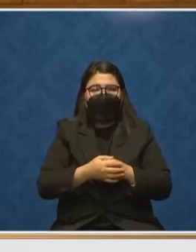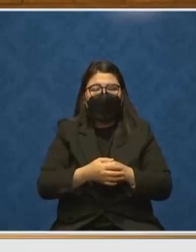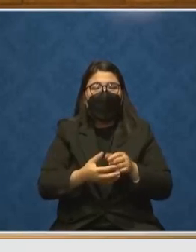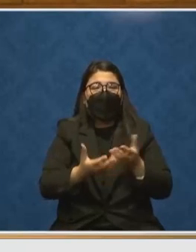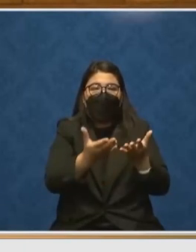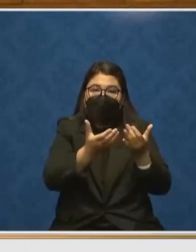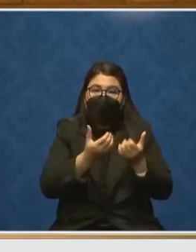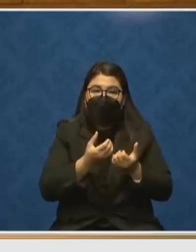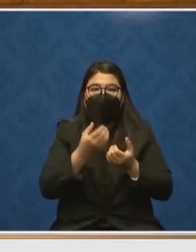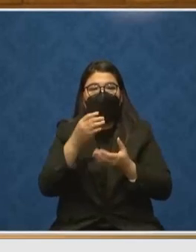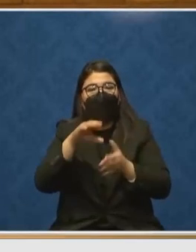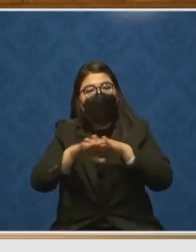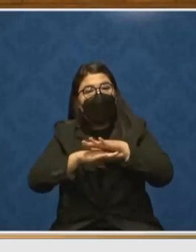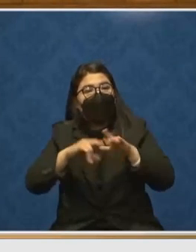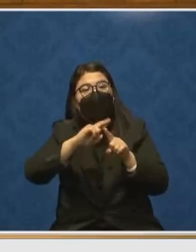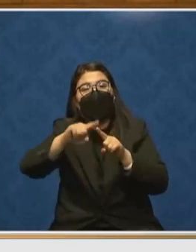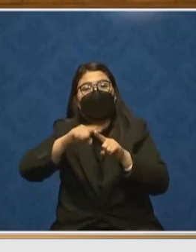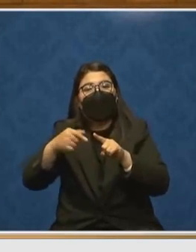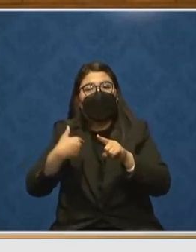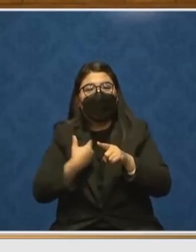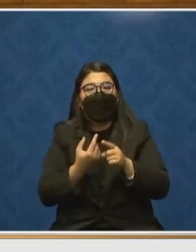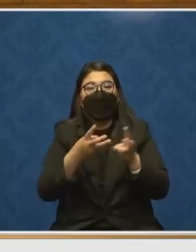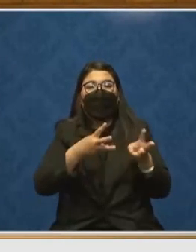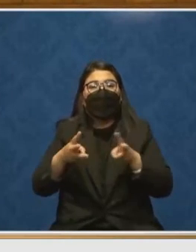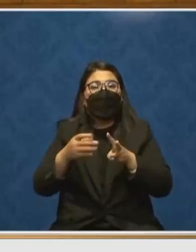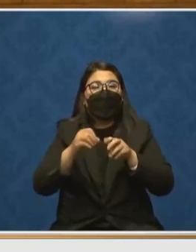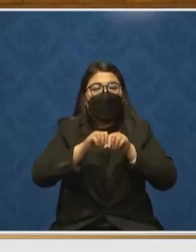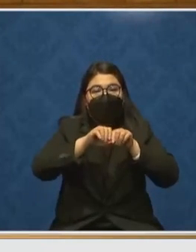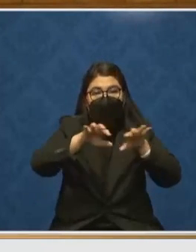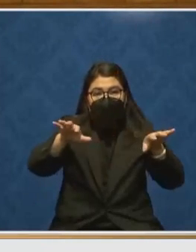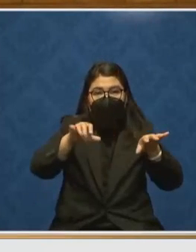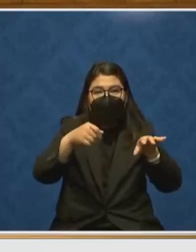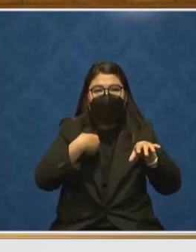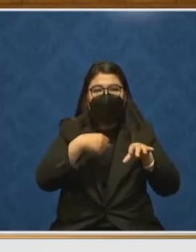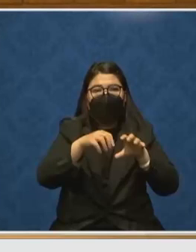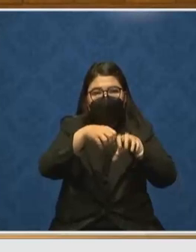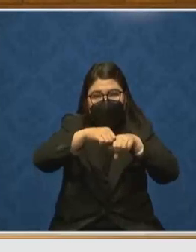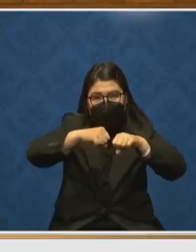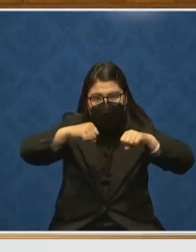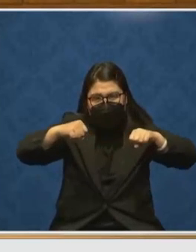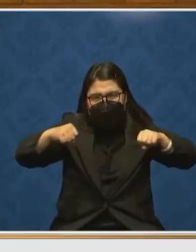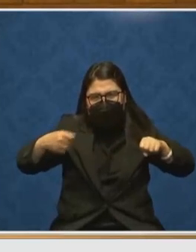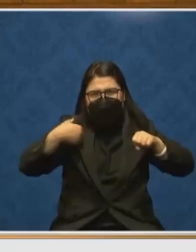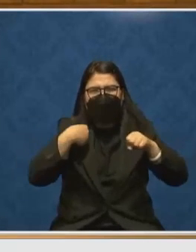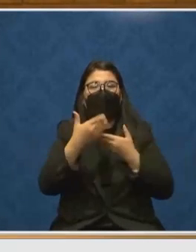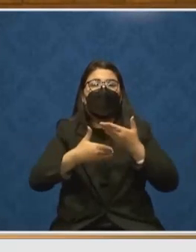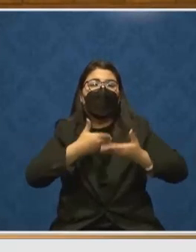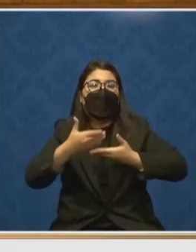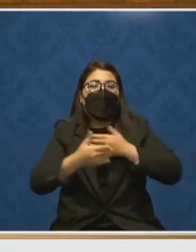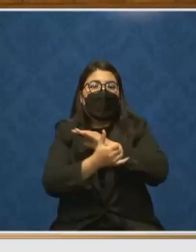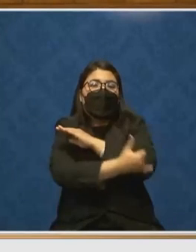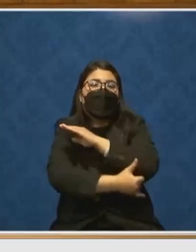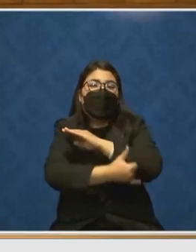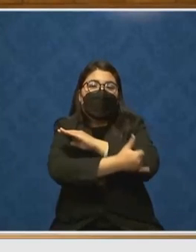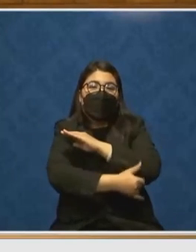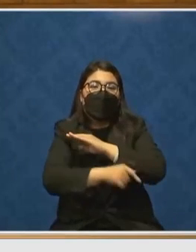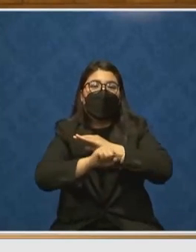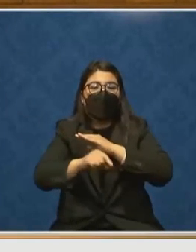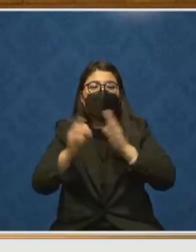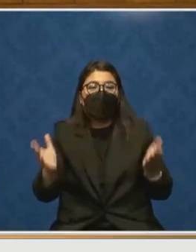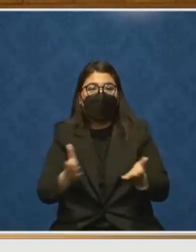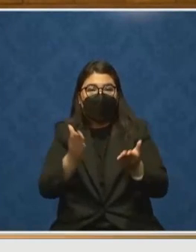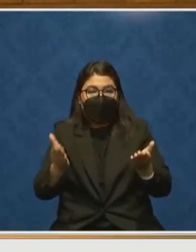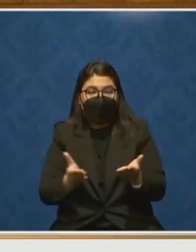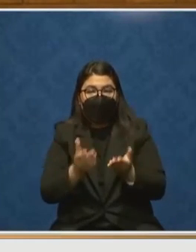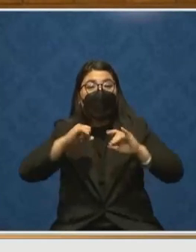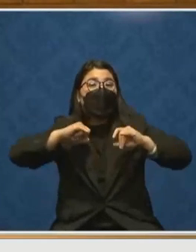รกิจสามารถขยายการค้าและบริการลงทุนไปยังต่างประเทศด้วยการส่งเสริมผู้ประกอบการให้มีช่องทางการ